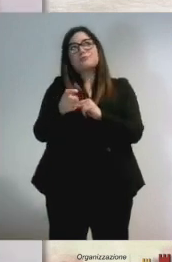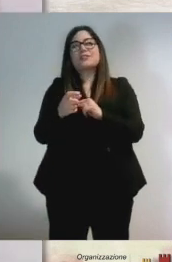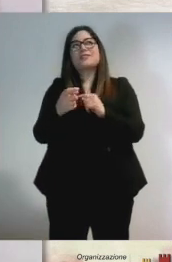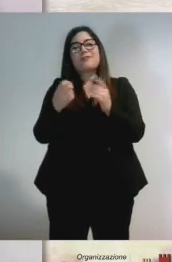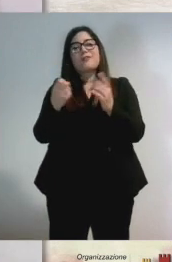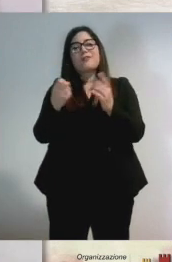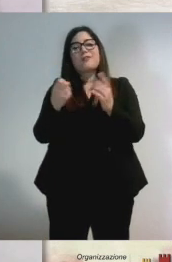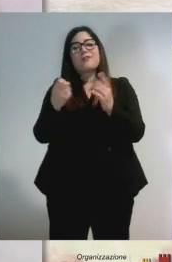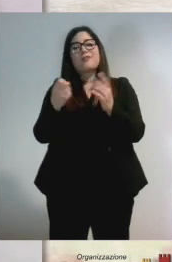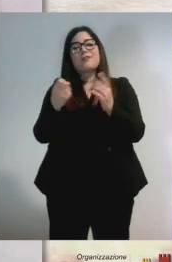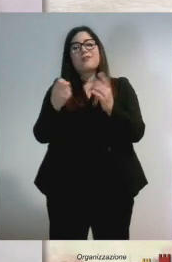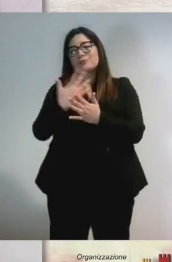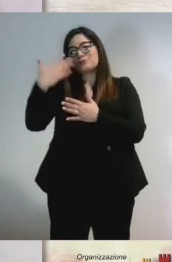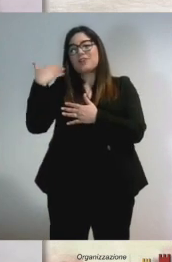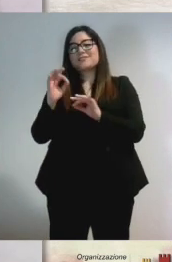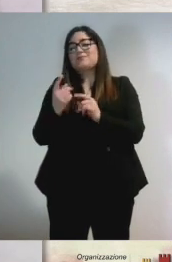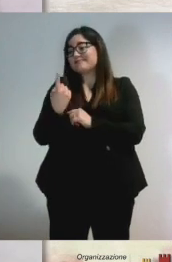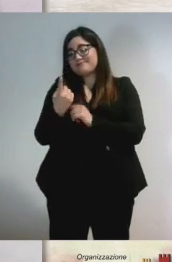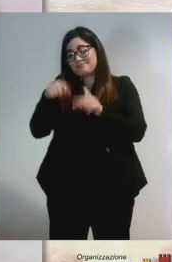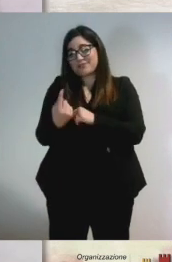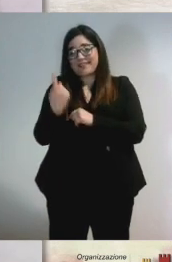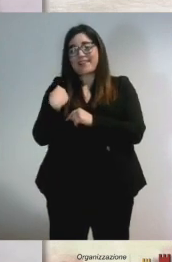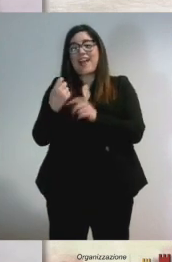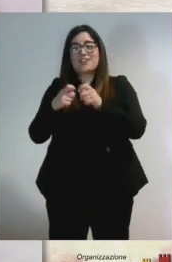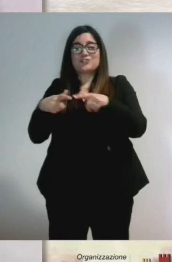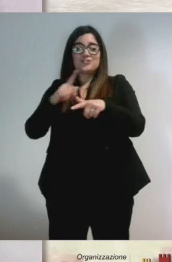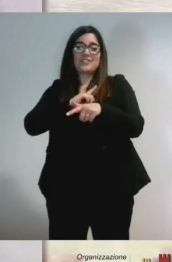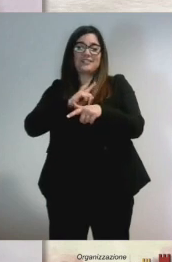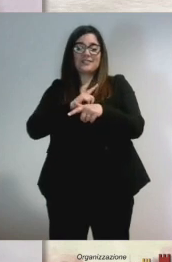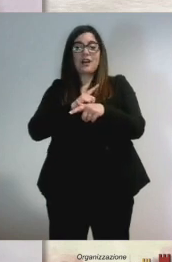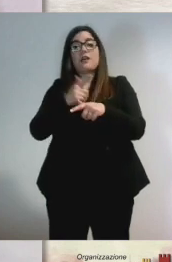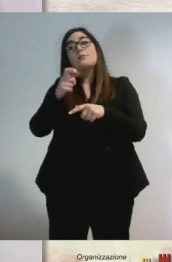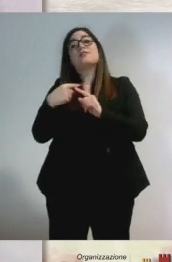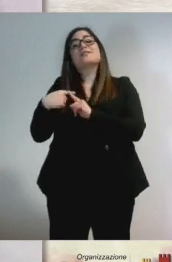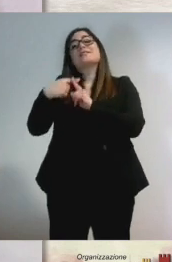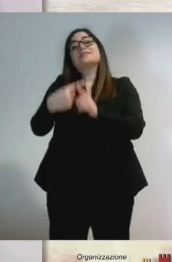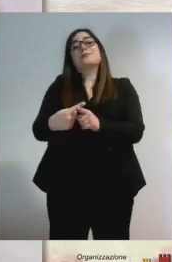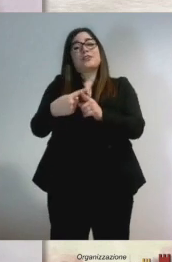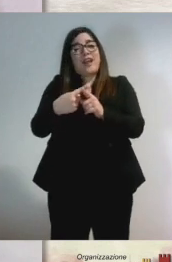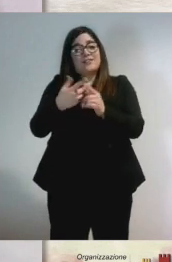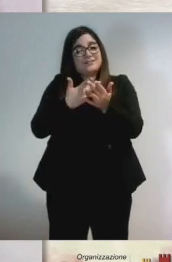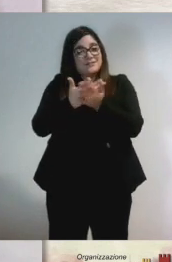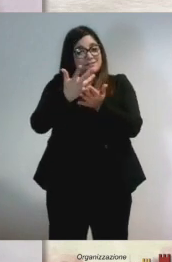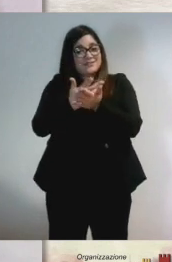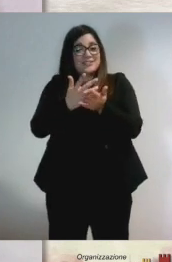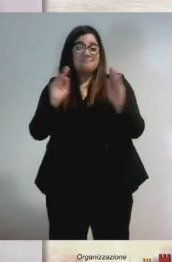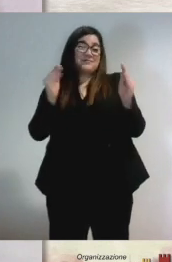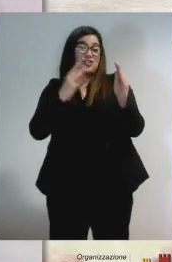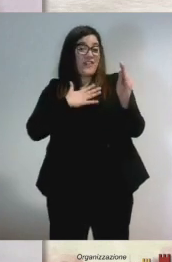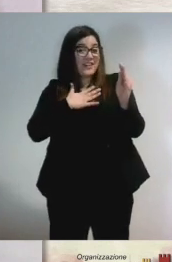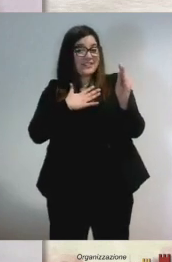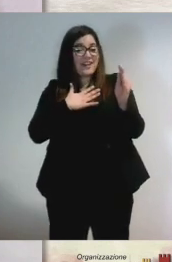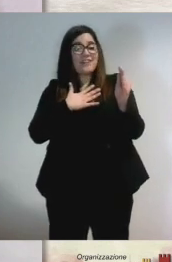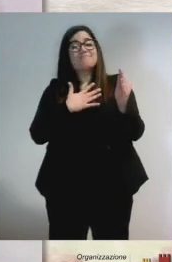ieri nella mia città a testimonianza del fatto che l'età La giovane età Porta anche la forza